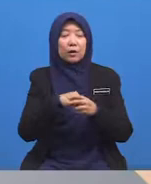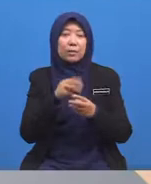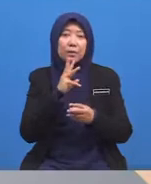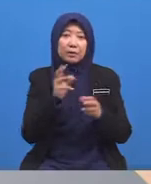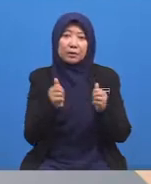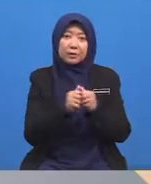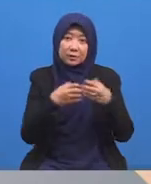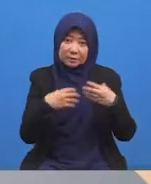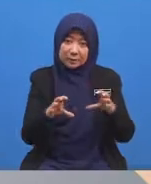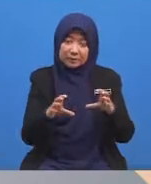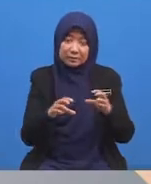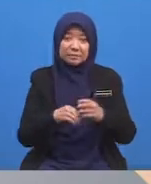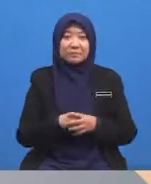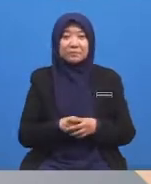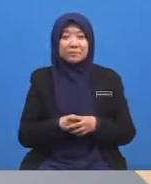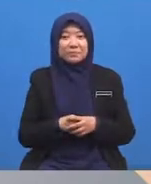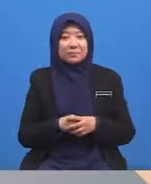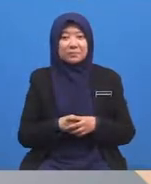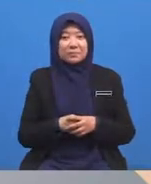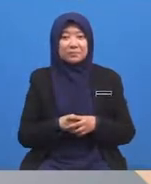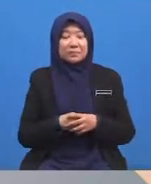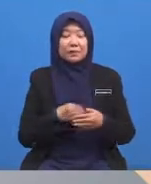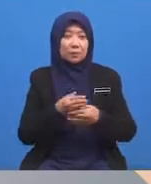dapat terlarut di dalam air dengan lebih cepat?